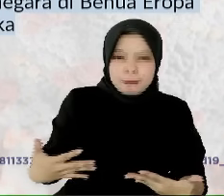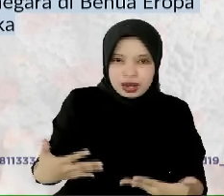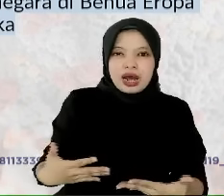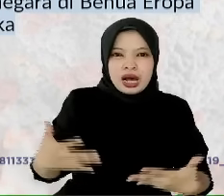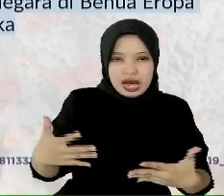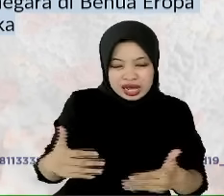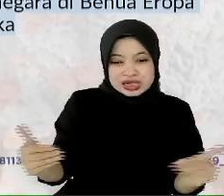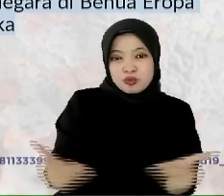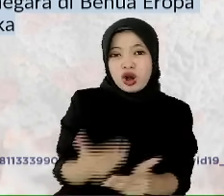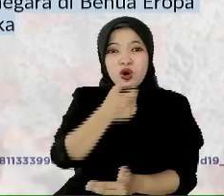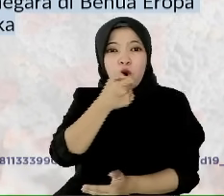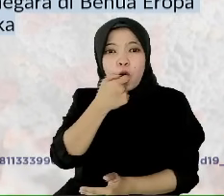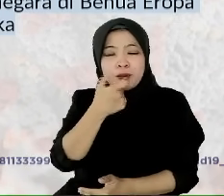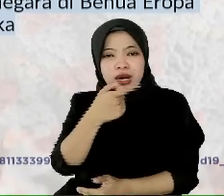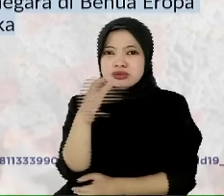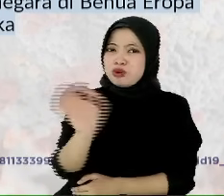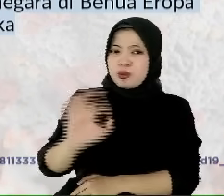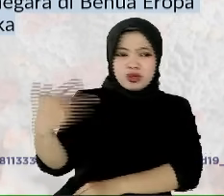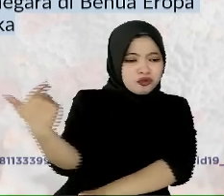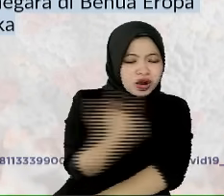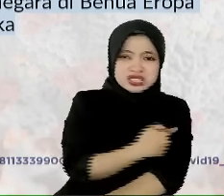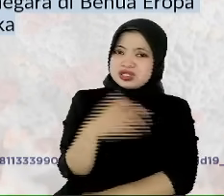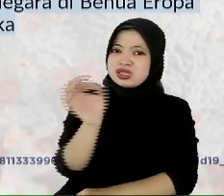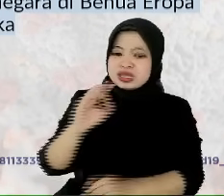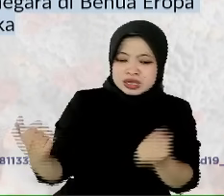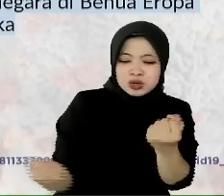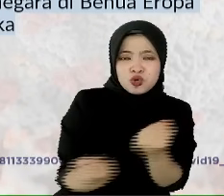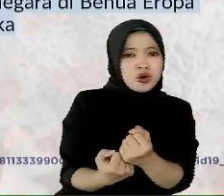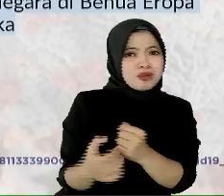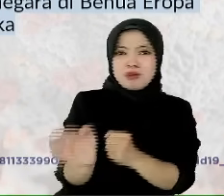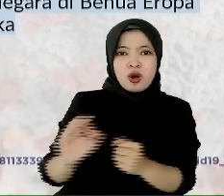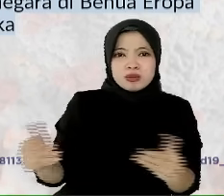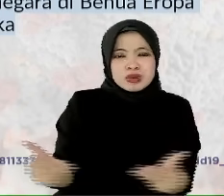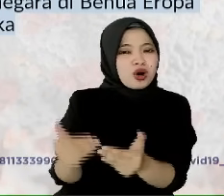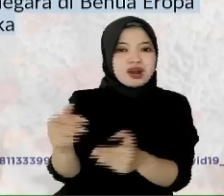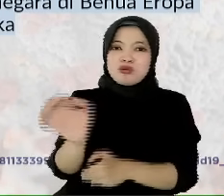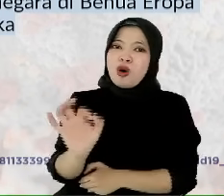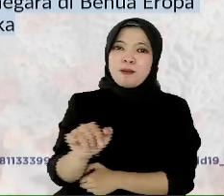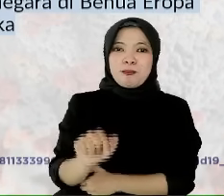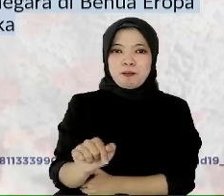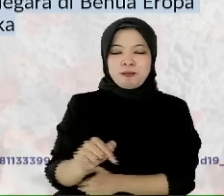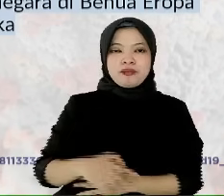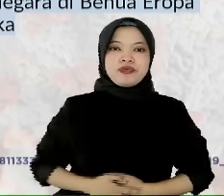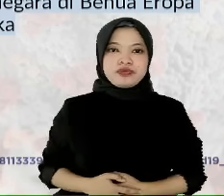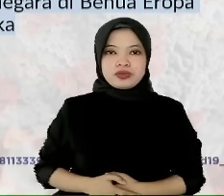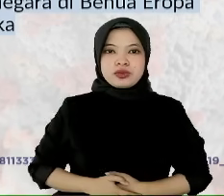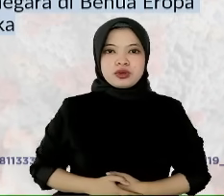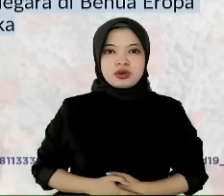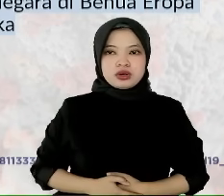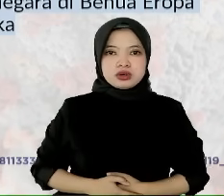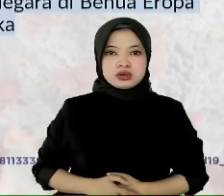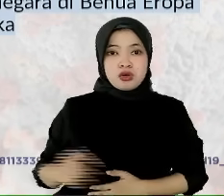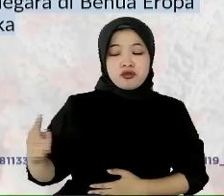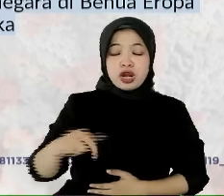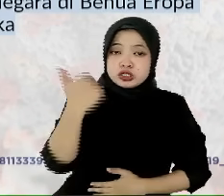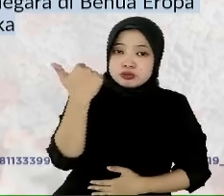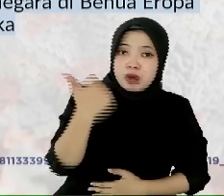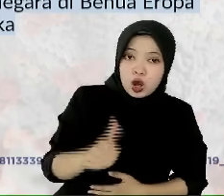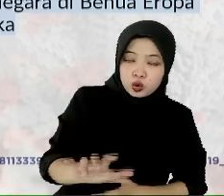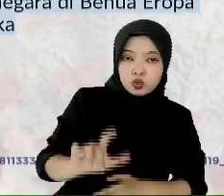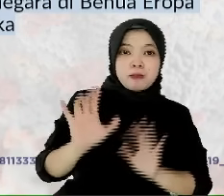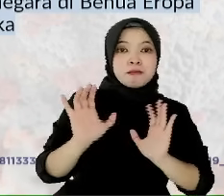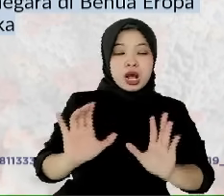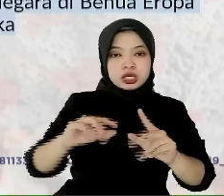belum ditemukannya obat-obat atau vaksinasi yang mendukung upaya kuratif saat itu. Timbulnya varian of concern